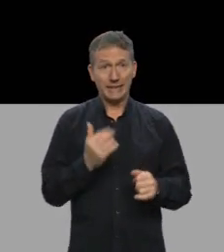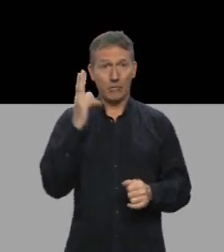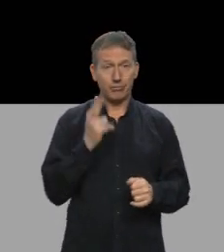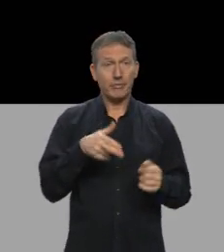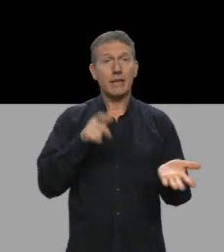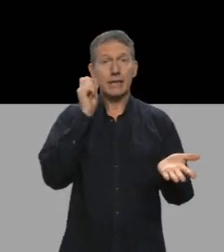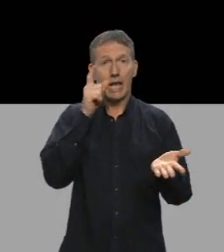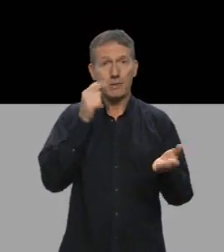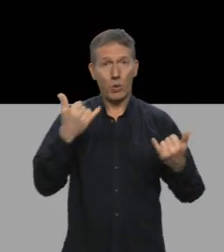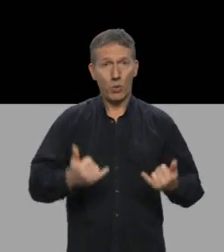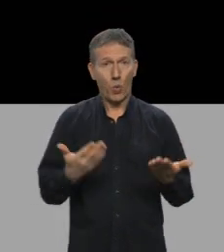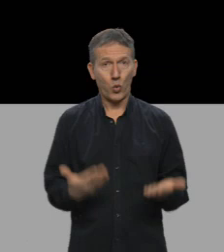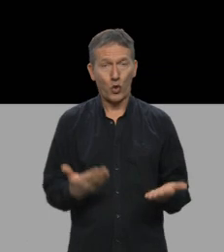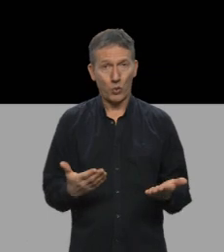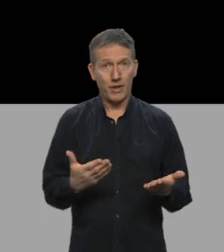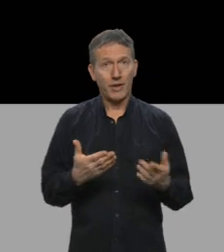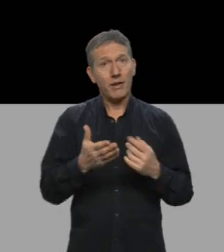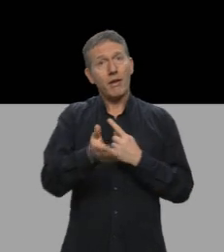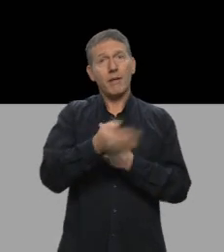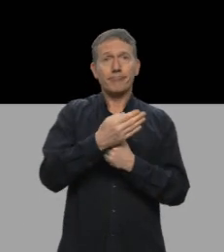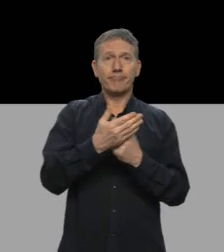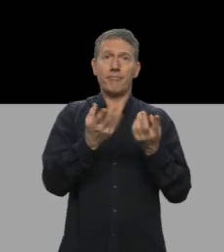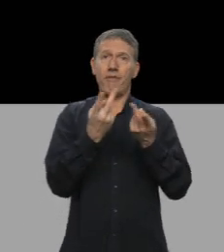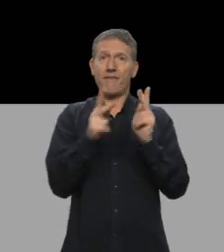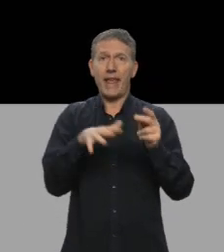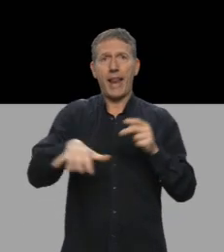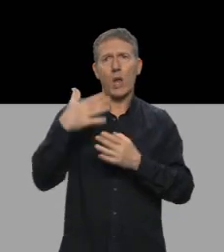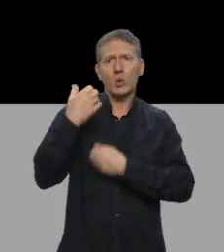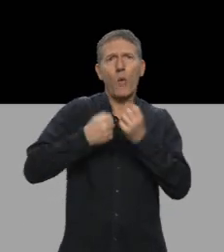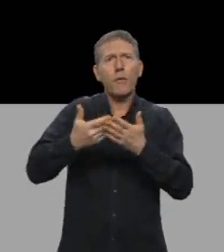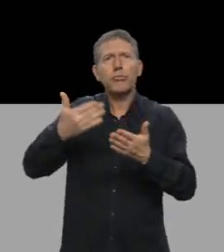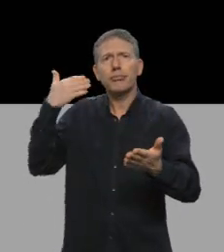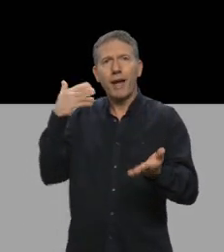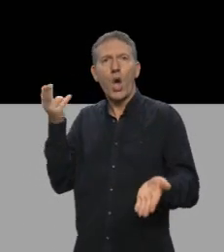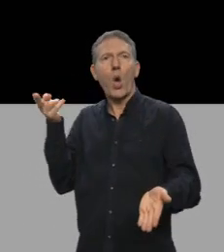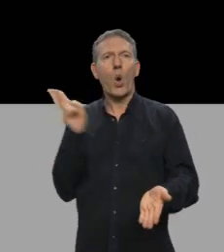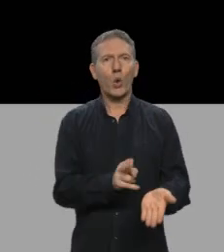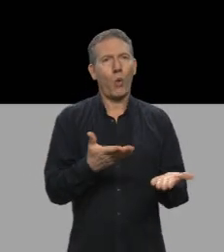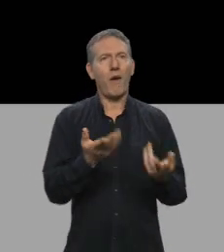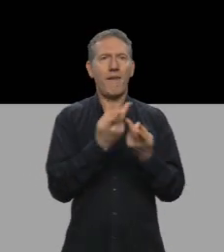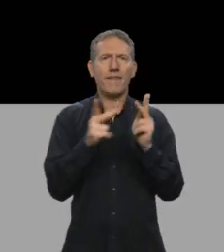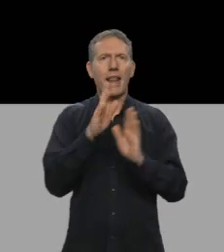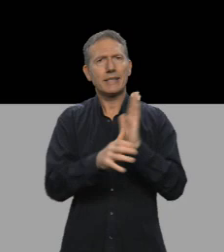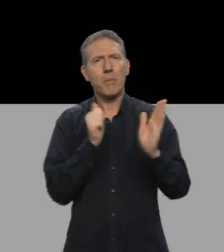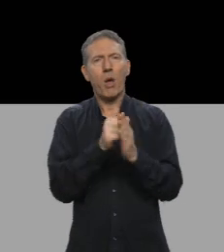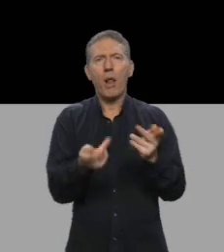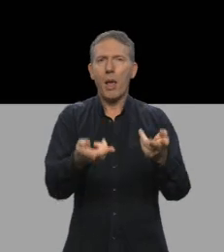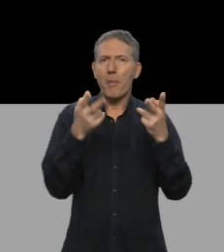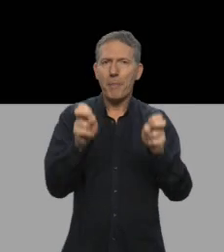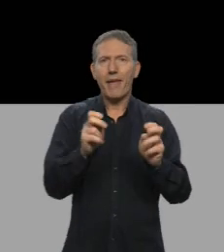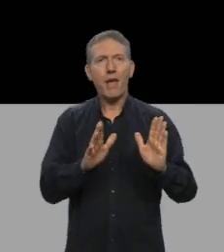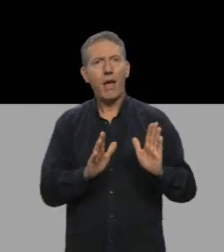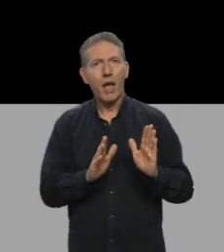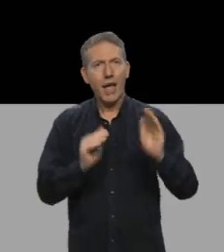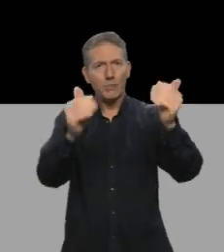Strasbourg, ici aujourd'hui, cette patrie, cette ville qui a tant souffert et qui est redevenue le symbole de la paix